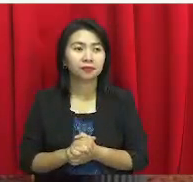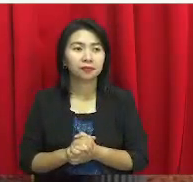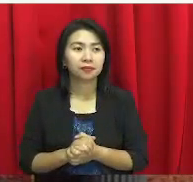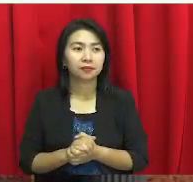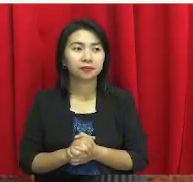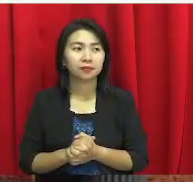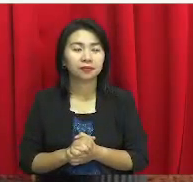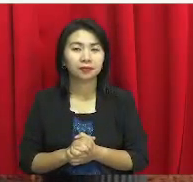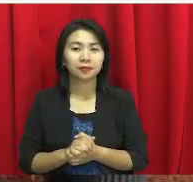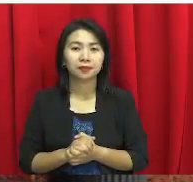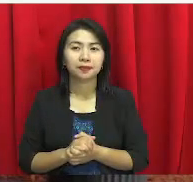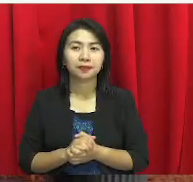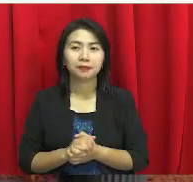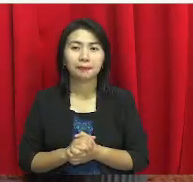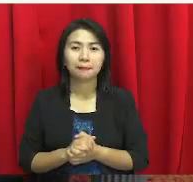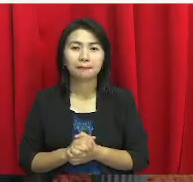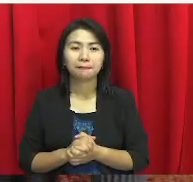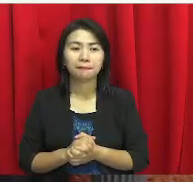ako makatulog eh.